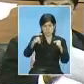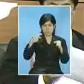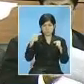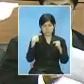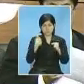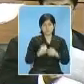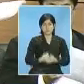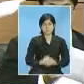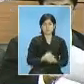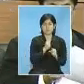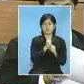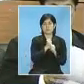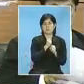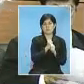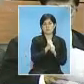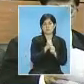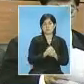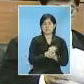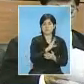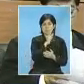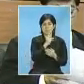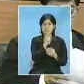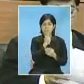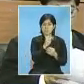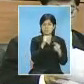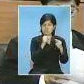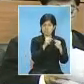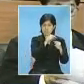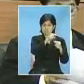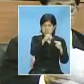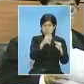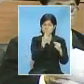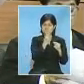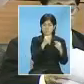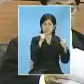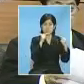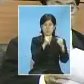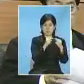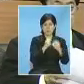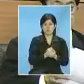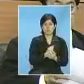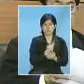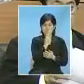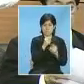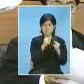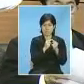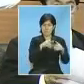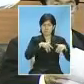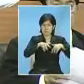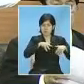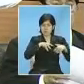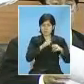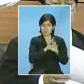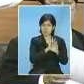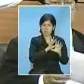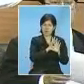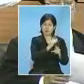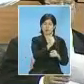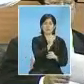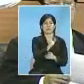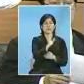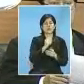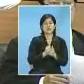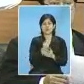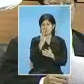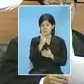ลงแต่บางจุดนั้นต้องดูความเหมาะสมครับไม่ใช่บอกว่าดูเฉพาะความแออัดของจำนวนประชากรยิ่งไปเพิ่มความ